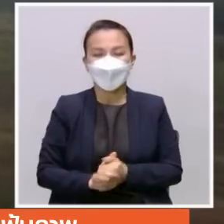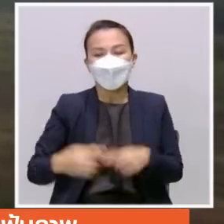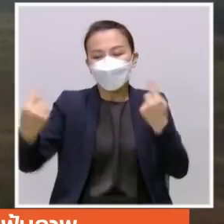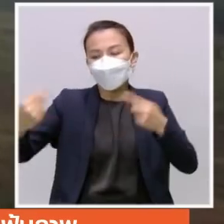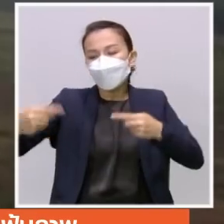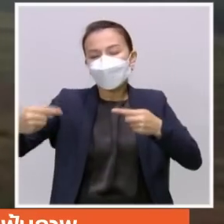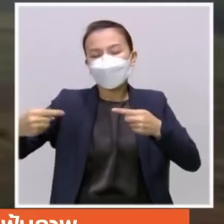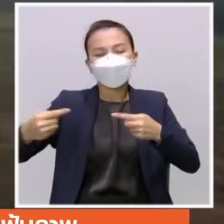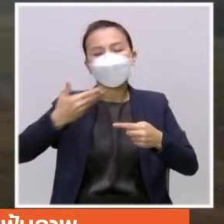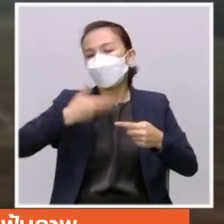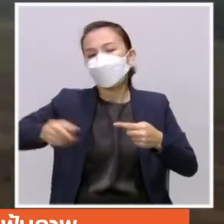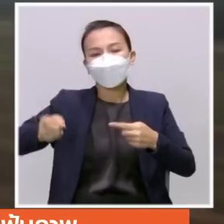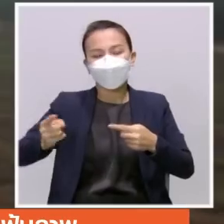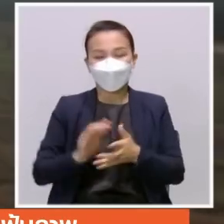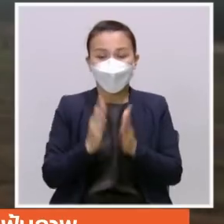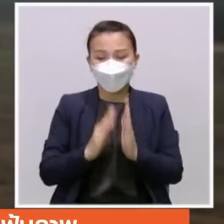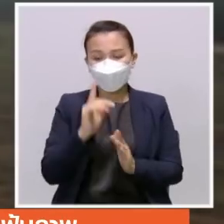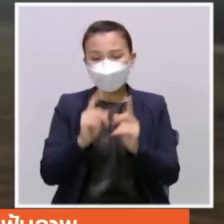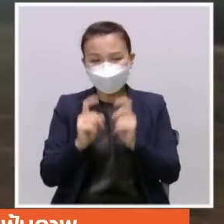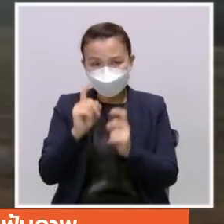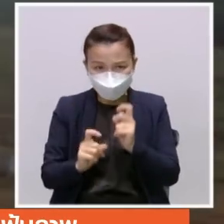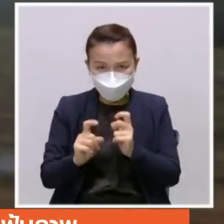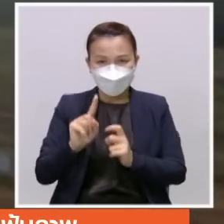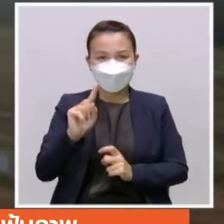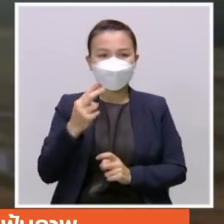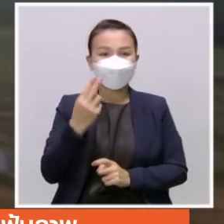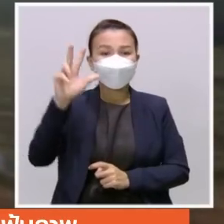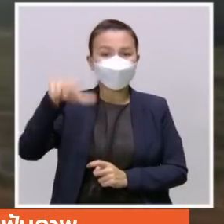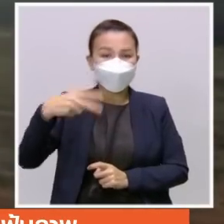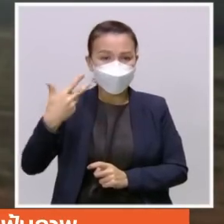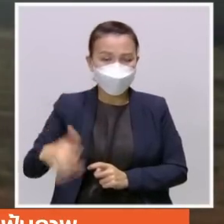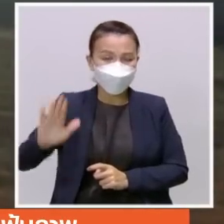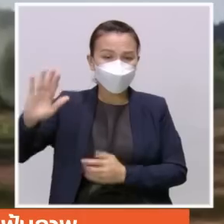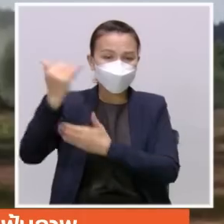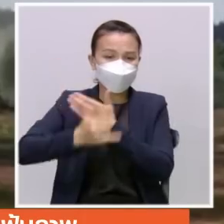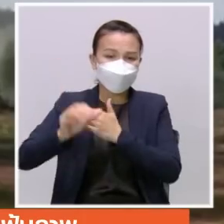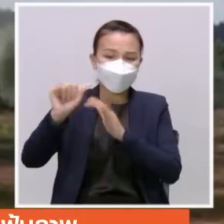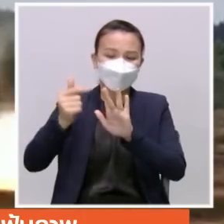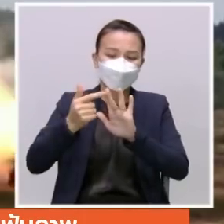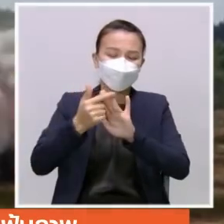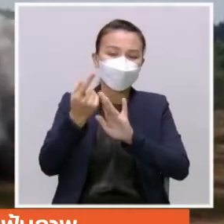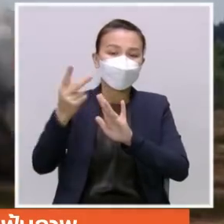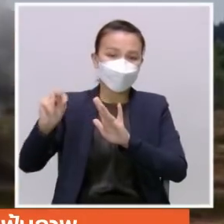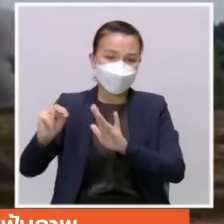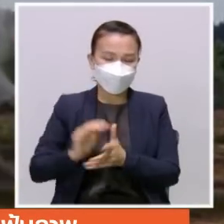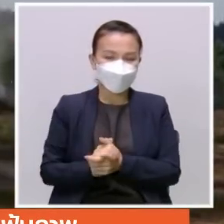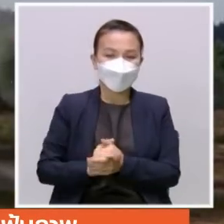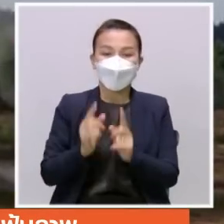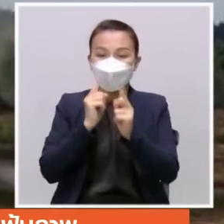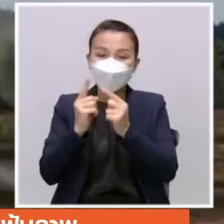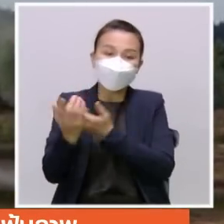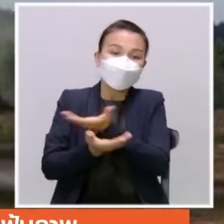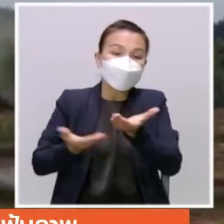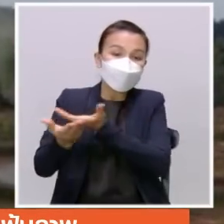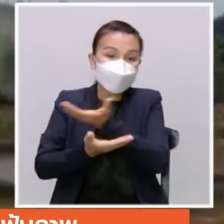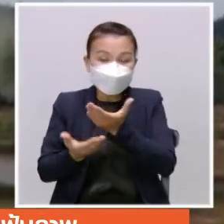ามที่ฆ่าชีวิตผู้คนไปแล้วกว่า 13,000 คนทางตะวันออกของยูเครนได้เขาคิดว่าการเจรจาดังกล่าวไม่ทำ